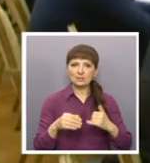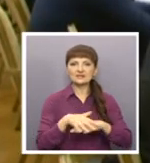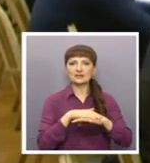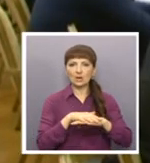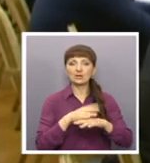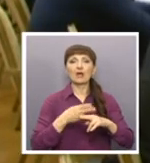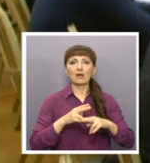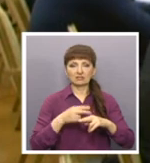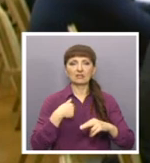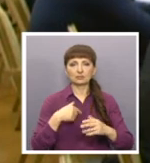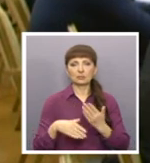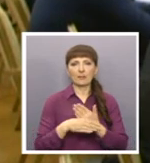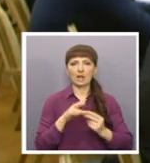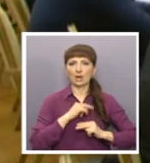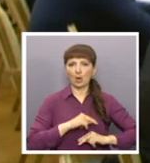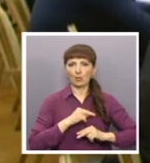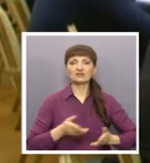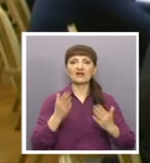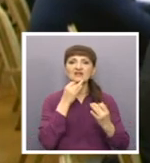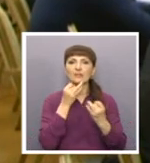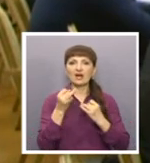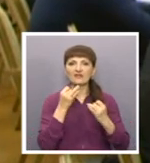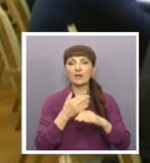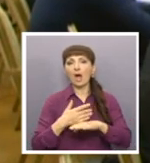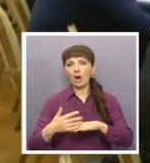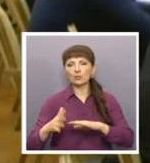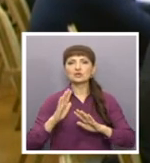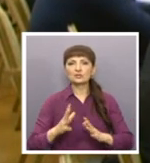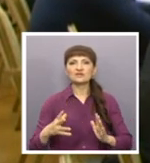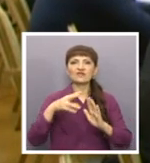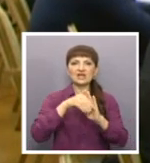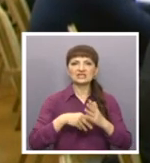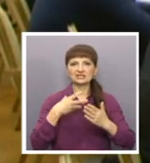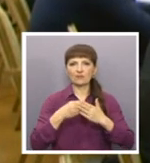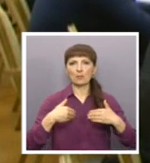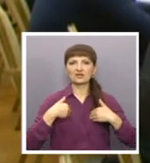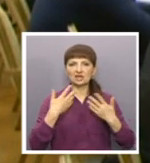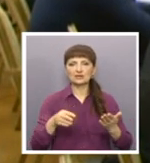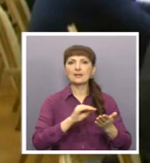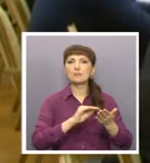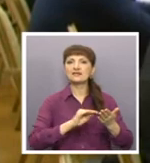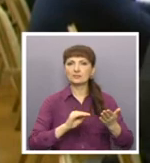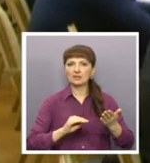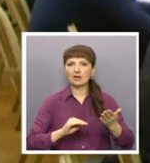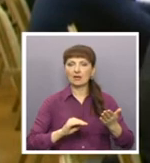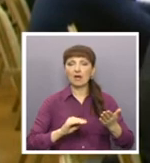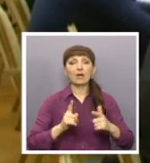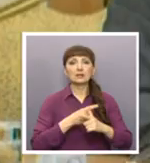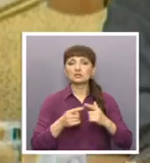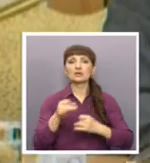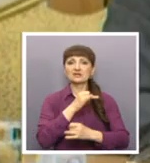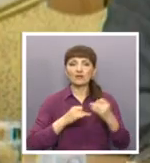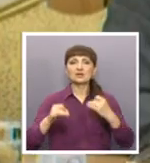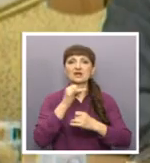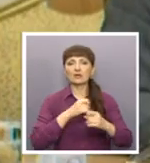нас поведет работать. Давайте сегодня поговорим, а после будем вносить свои предложения письменно, потому что иначе разговоры будут